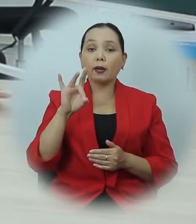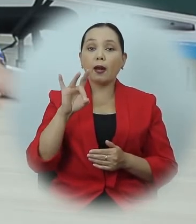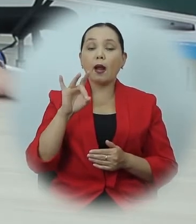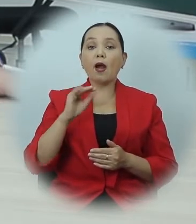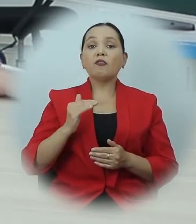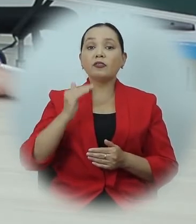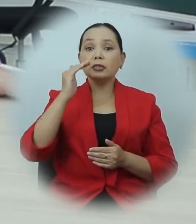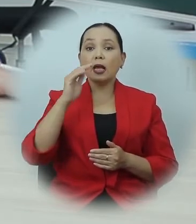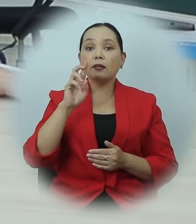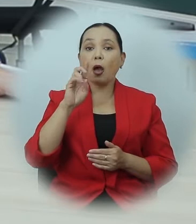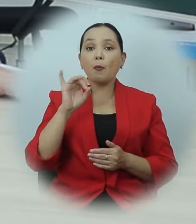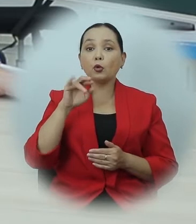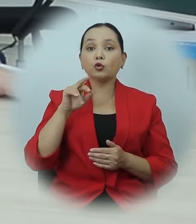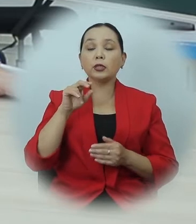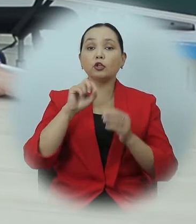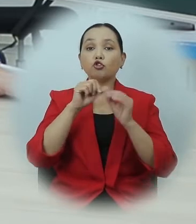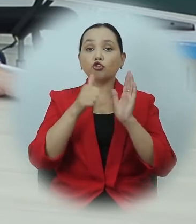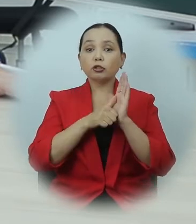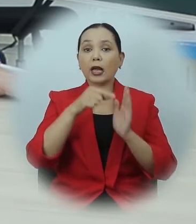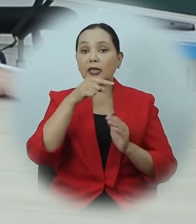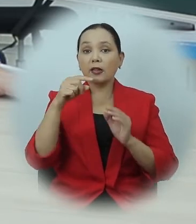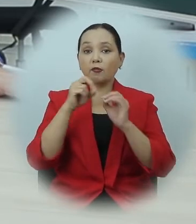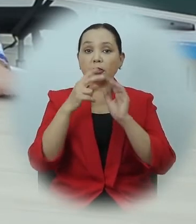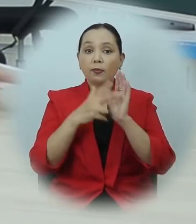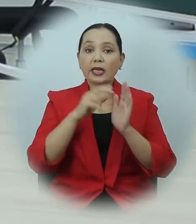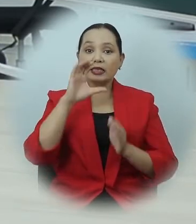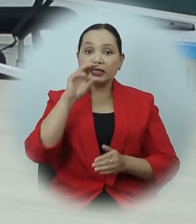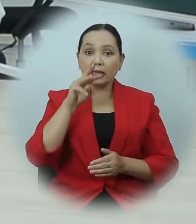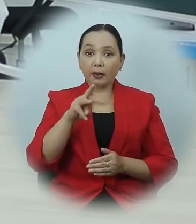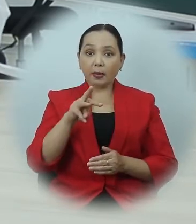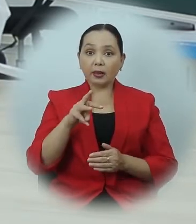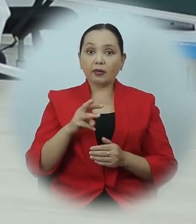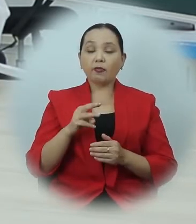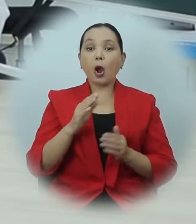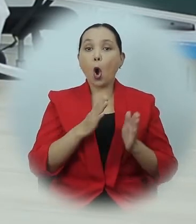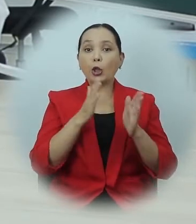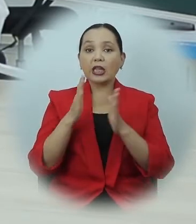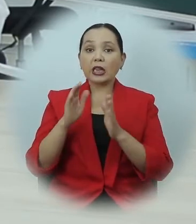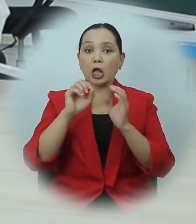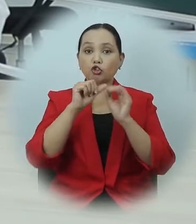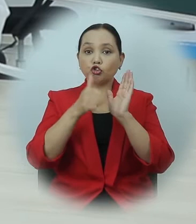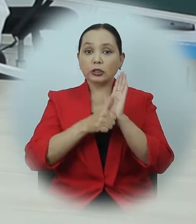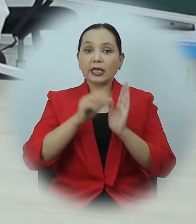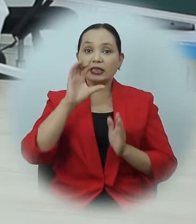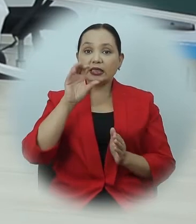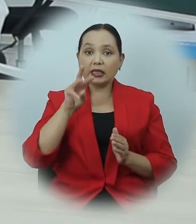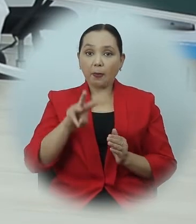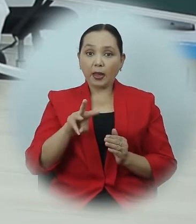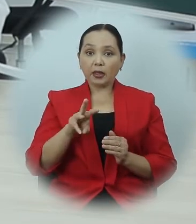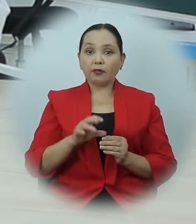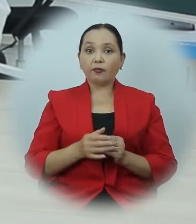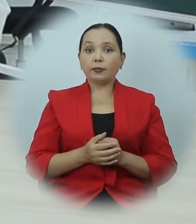Высота бедер идет от 16 до 18 сантиметров. Откладываем 16 сантиметров.